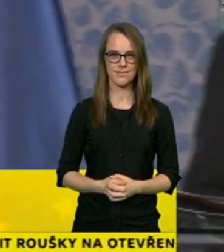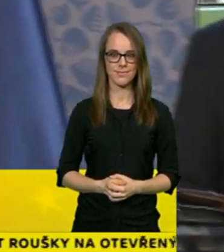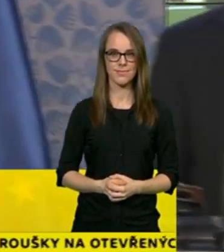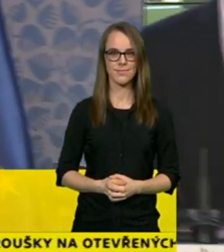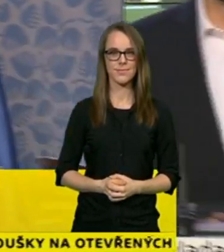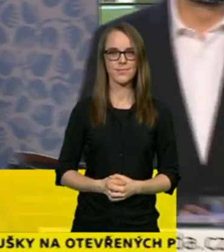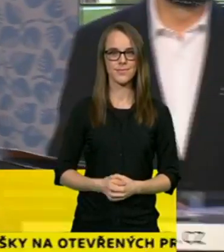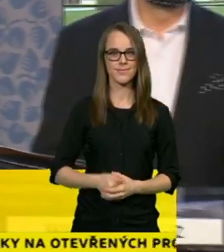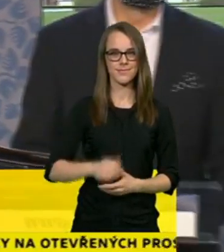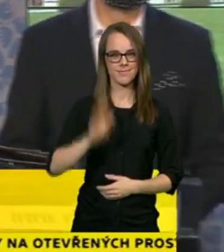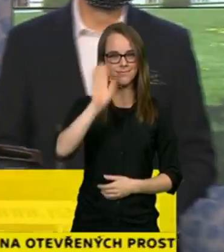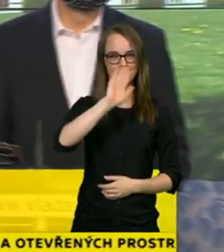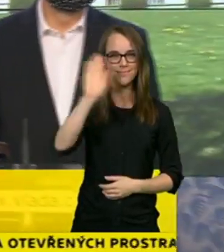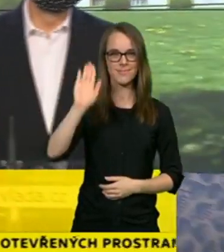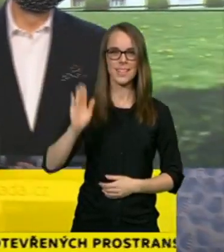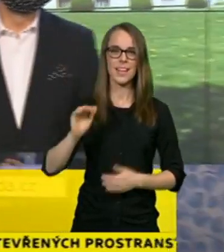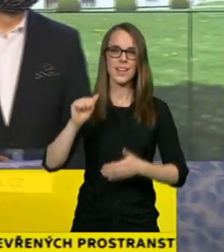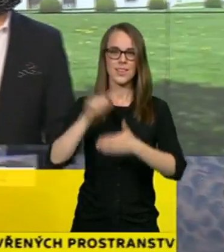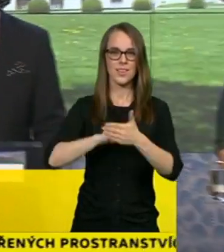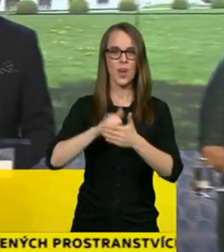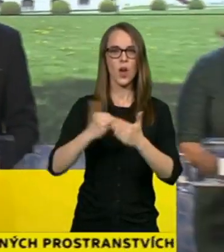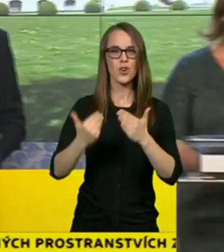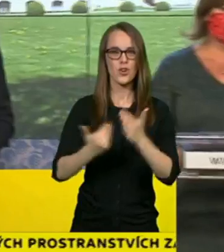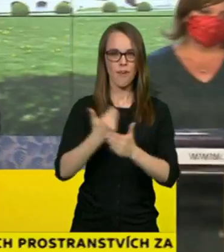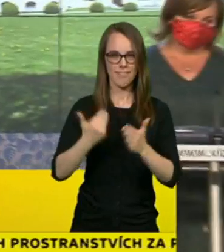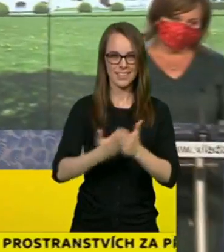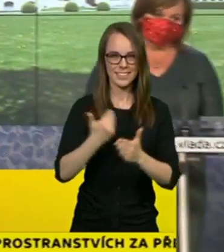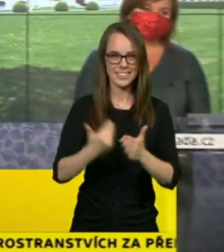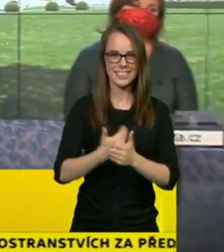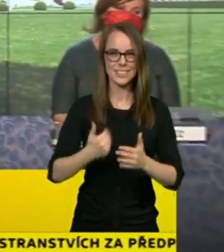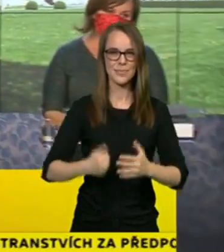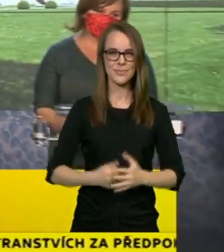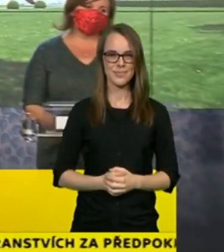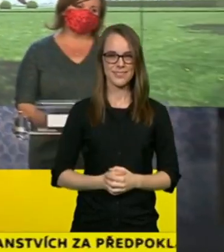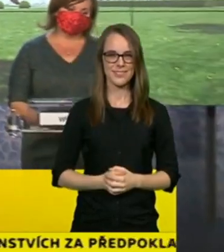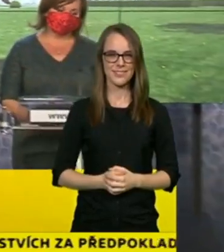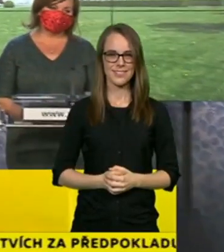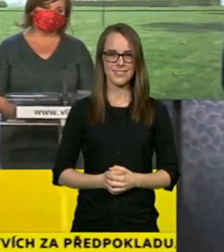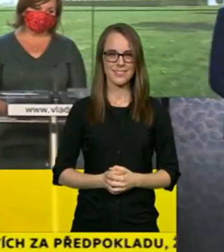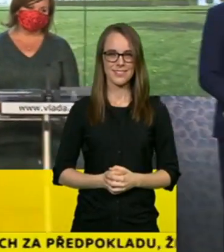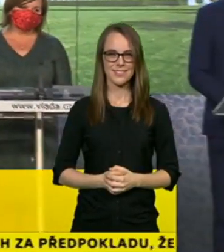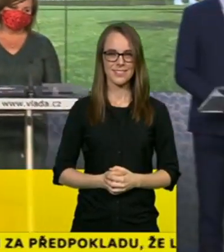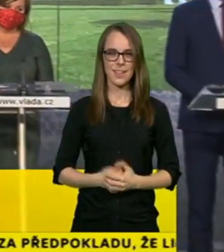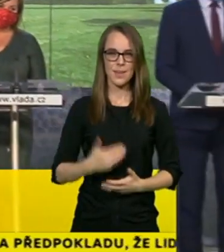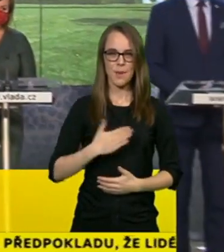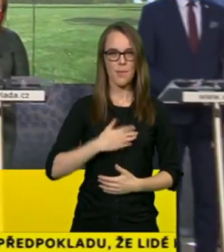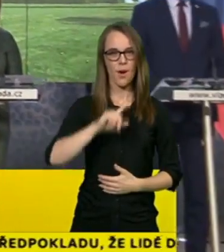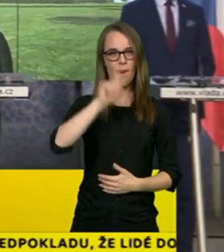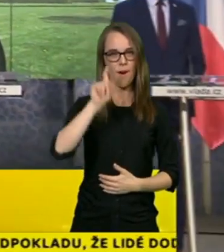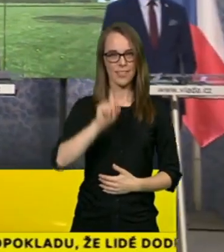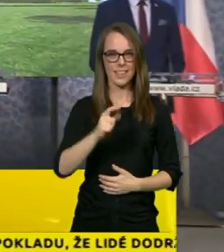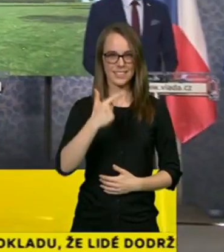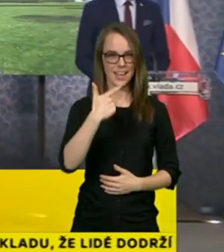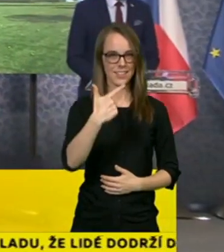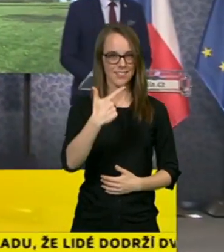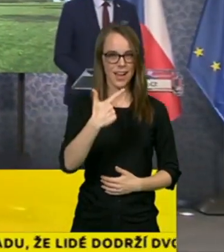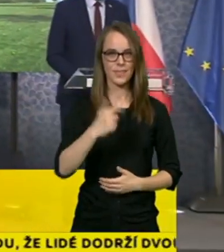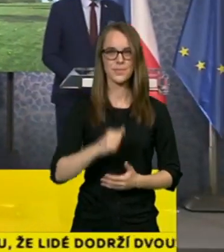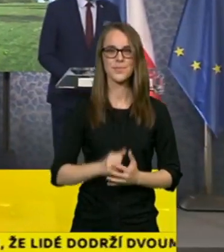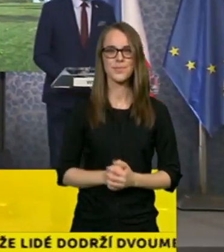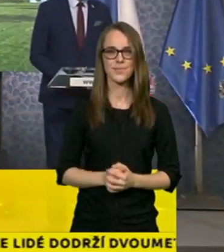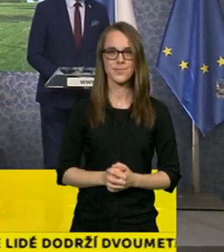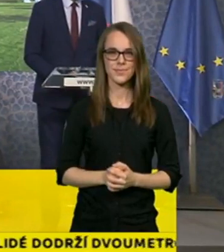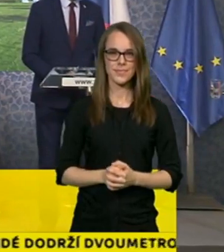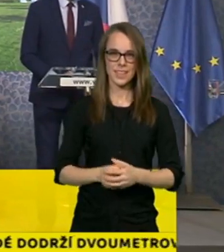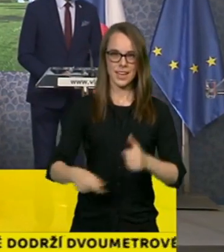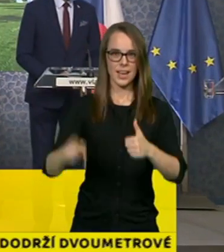Dobrý den, Renáta Bohuslová, Novinky. Jsem ráda, že vás můžu pozdravit tady odsud. Mám dva dotazy, prosím. Pane ministře, ještě zpátky k